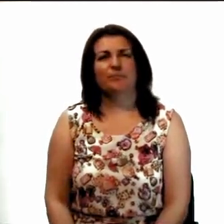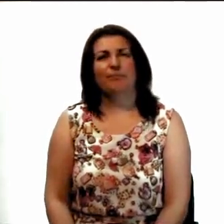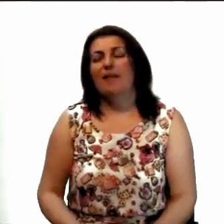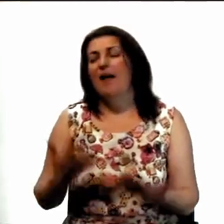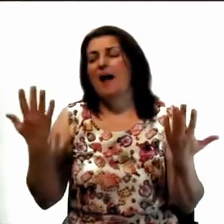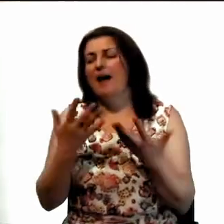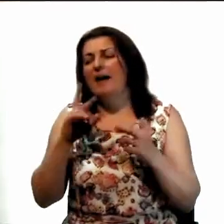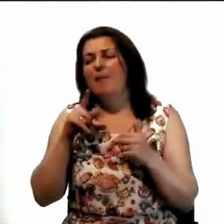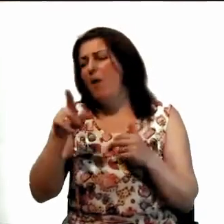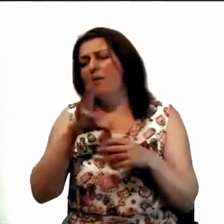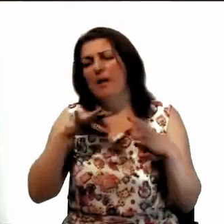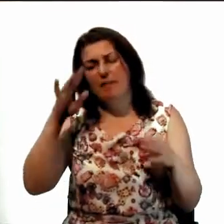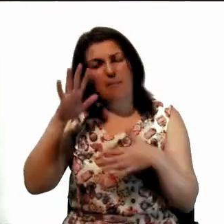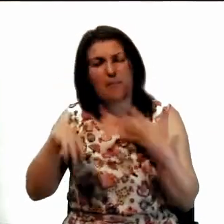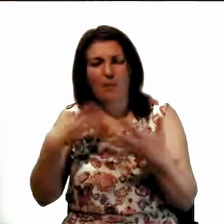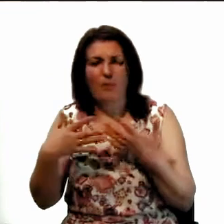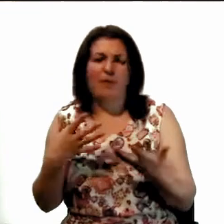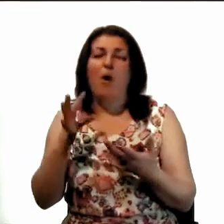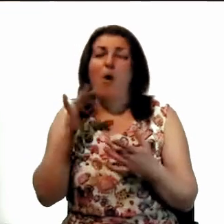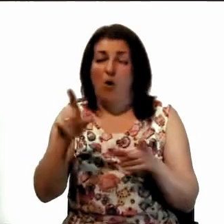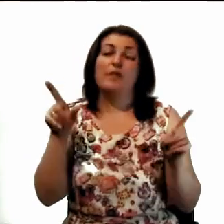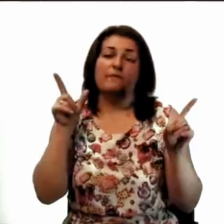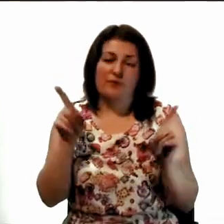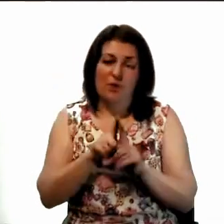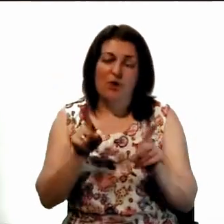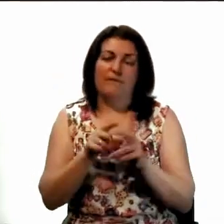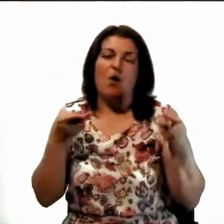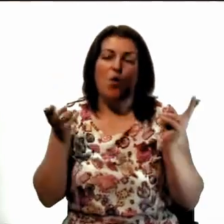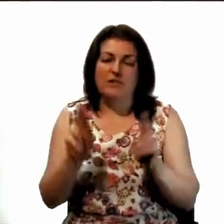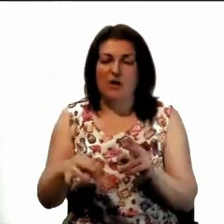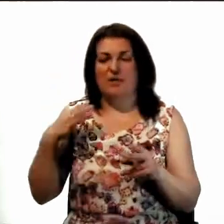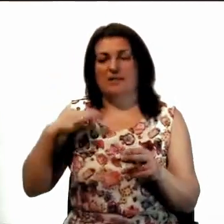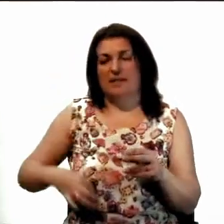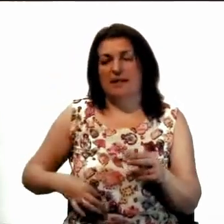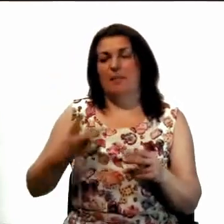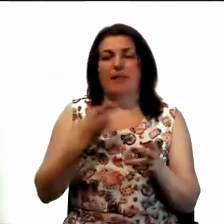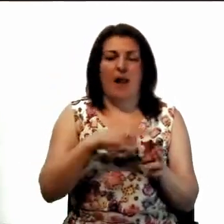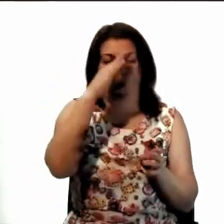Каким бы блудным он ни был, он все равно остается сыном для отца.